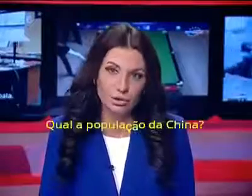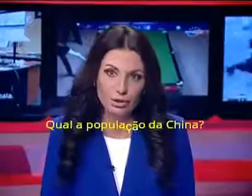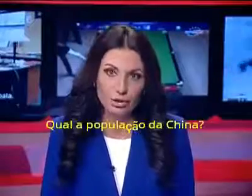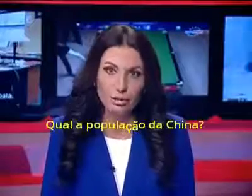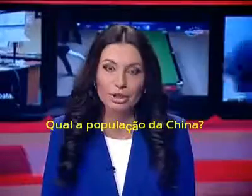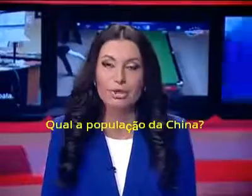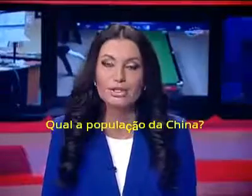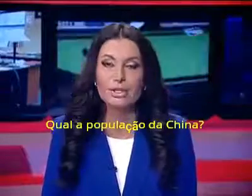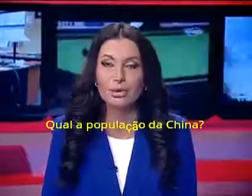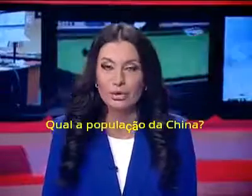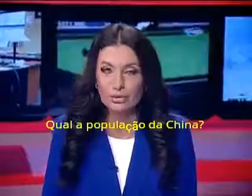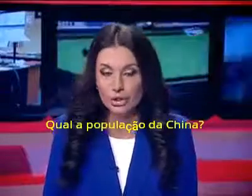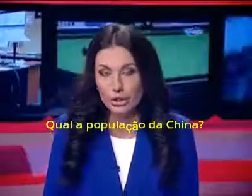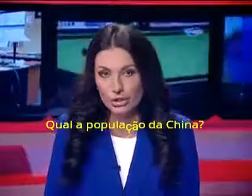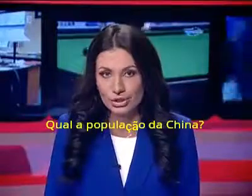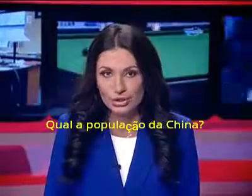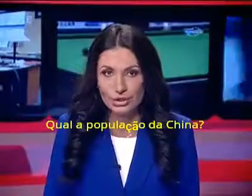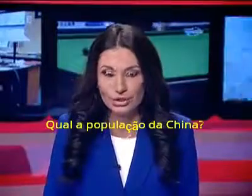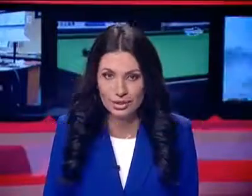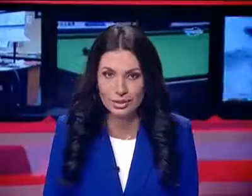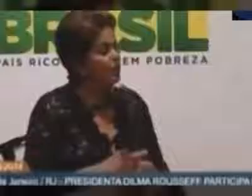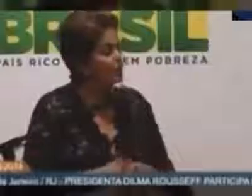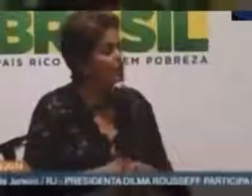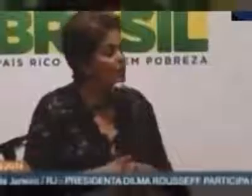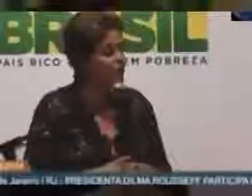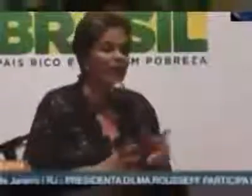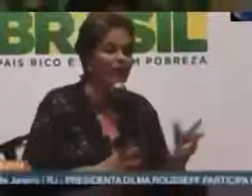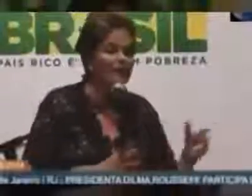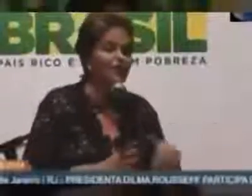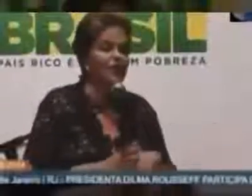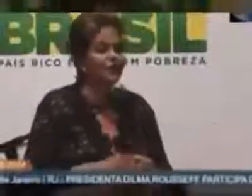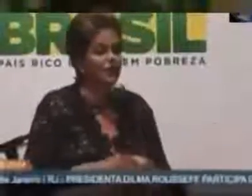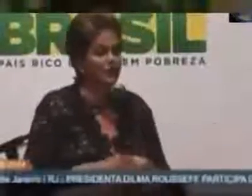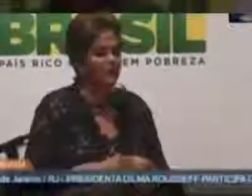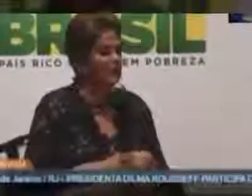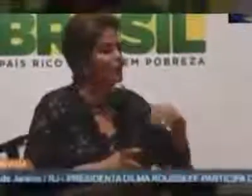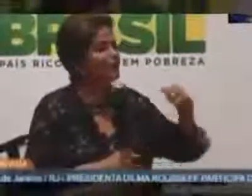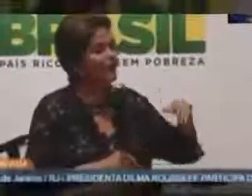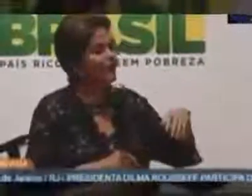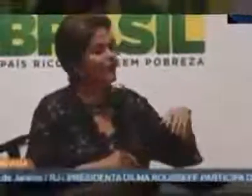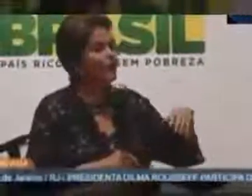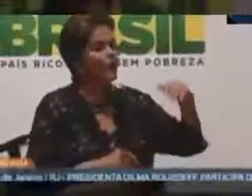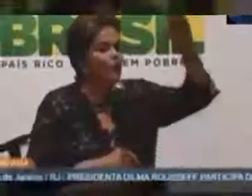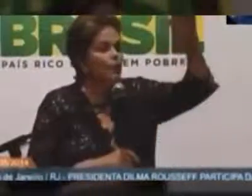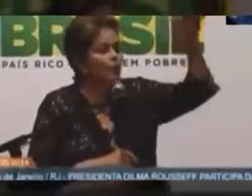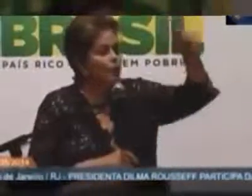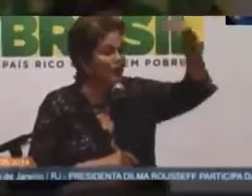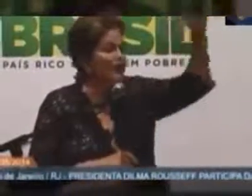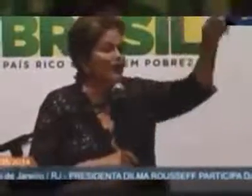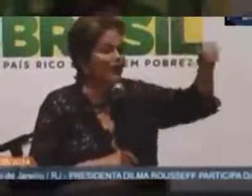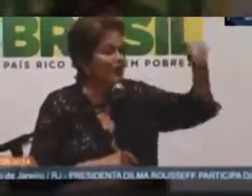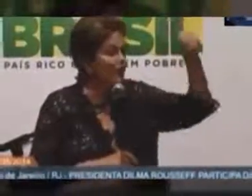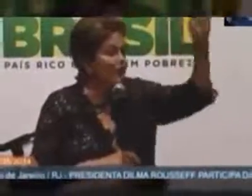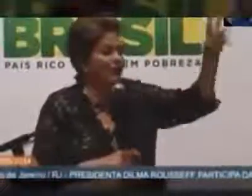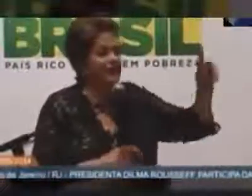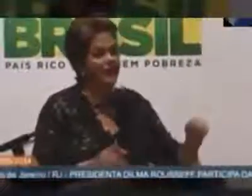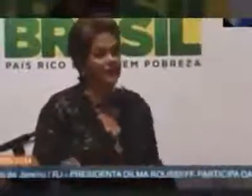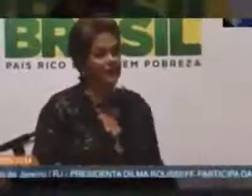интервьюером, интервьюером, лигурийский регулировщик, речисто, да нечисто. Olham só a Índia e a China. Uma tem